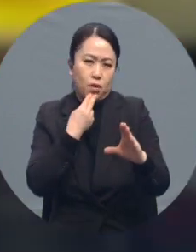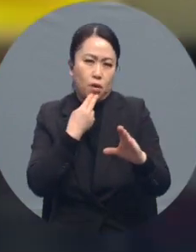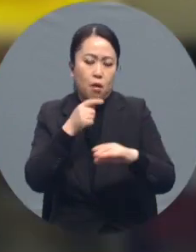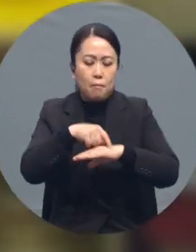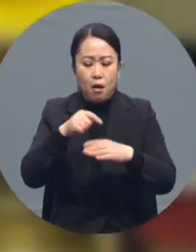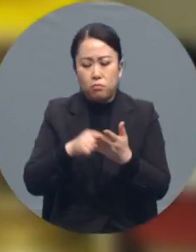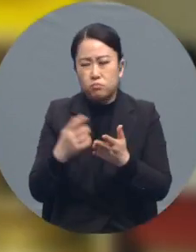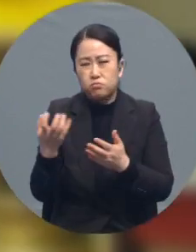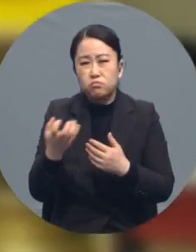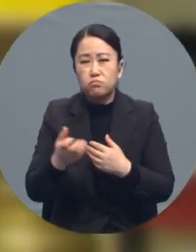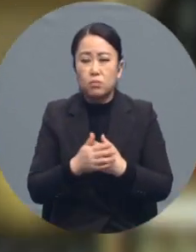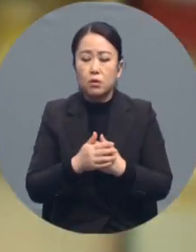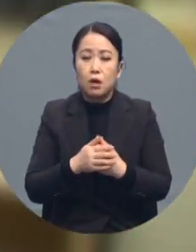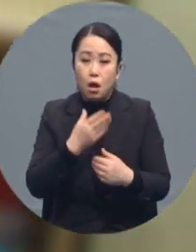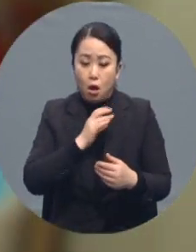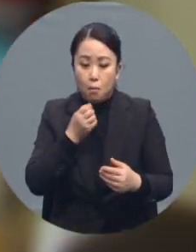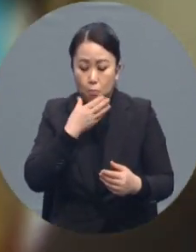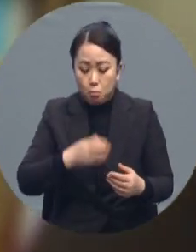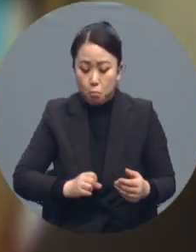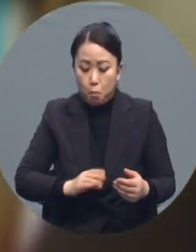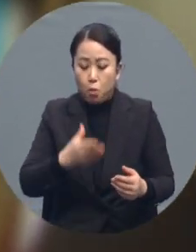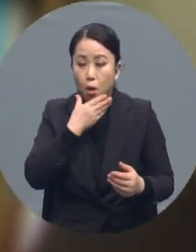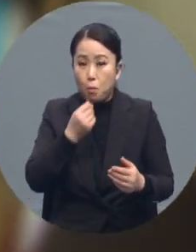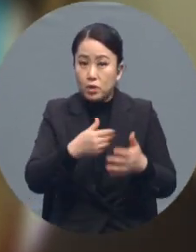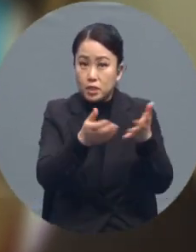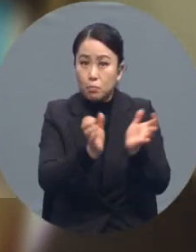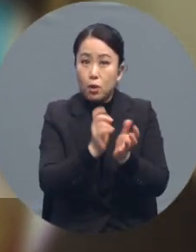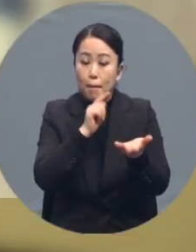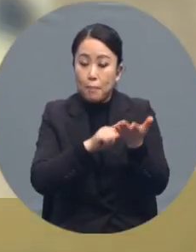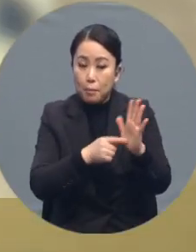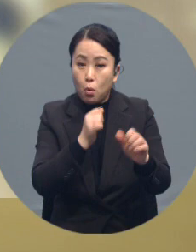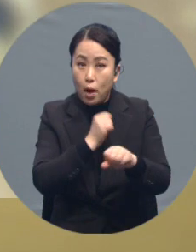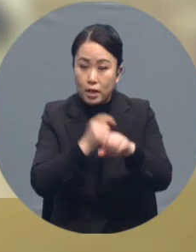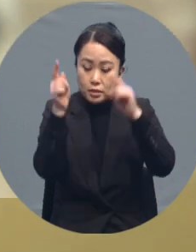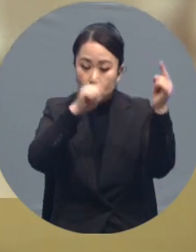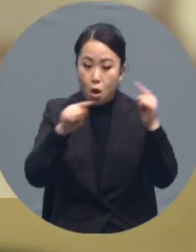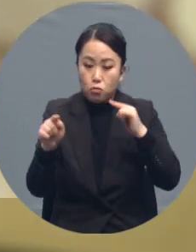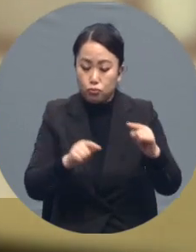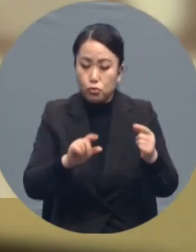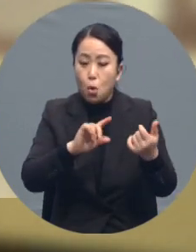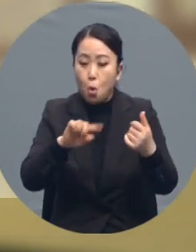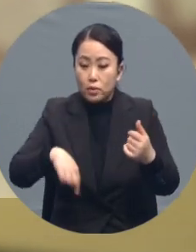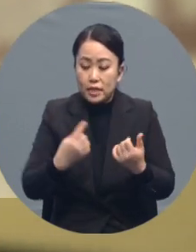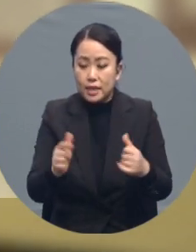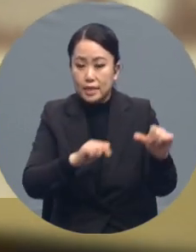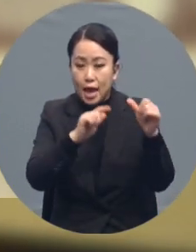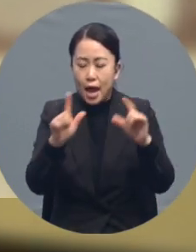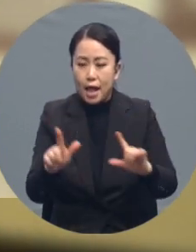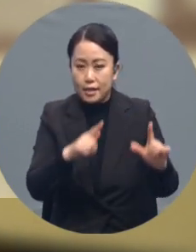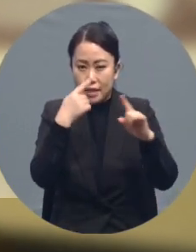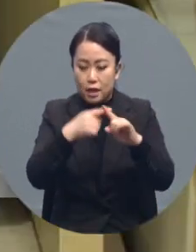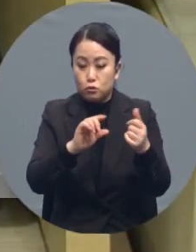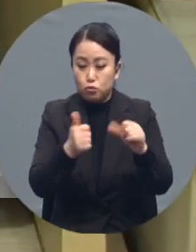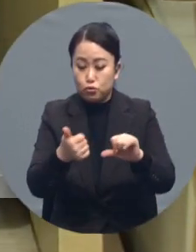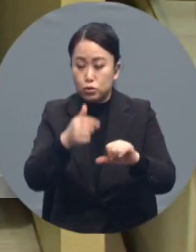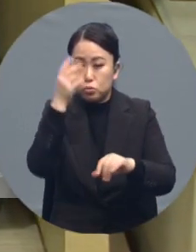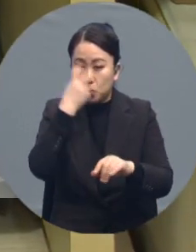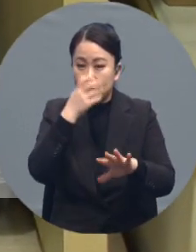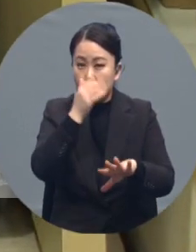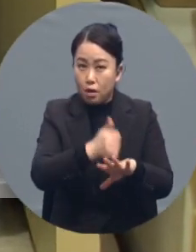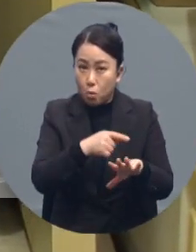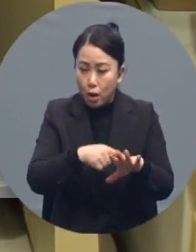마음이 안 좋죠 보건복지부가 발표한 전국의 고독사 실태조사 결과 지난해 부산에서는 300 29명이